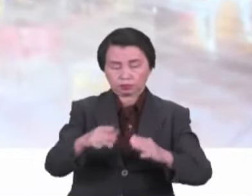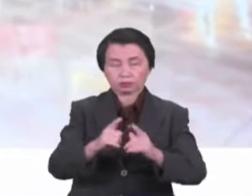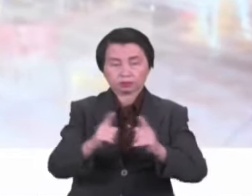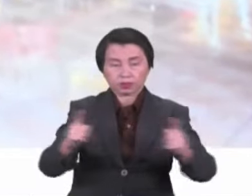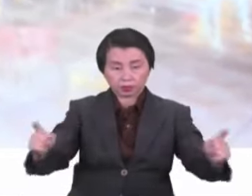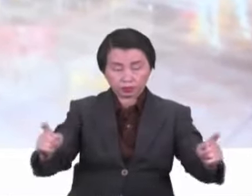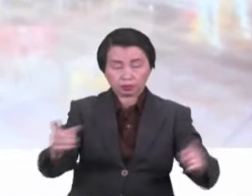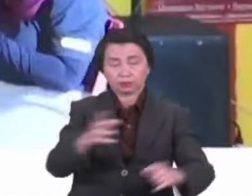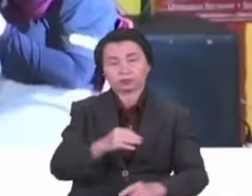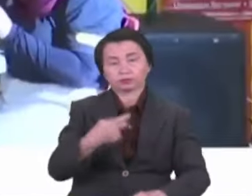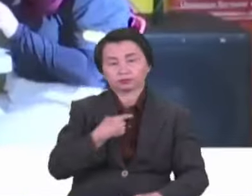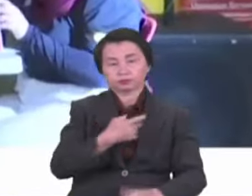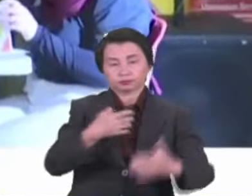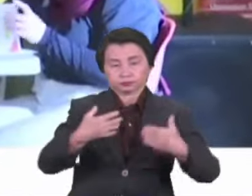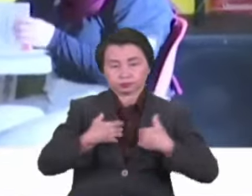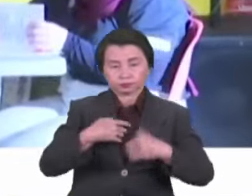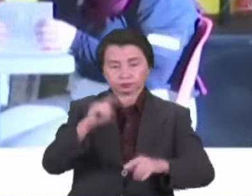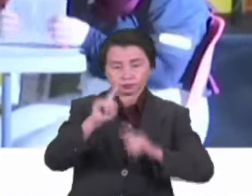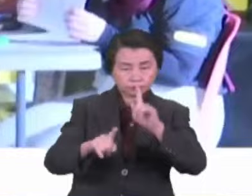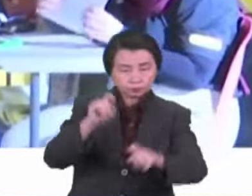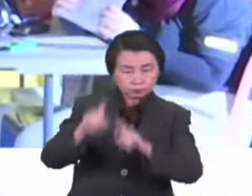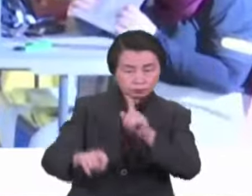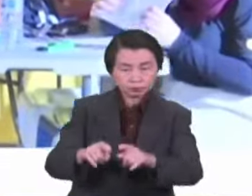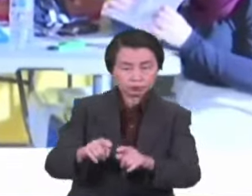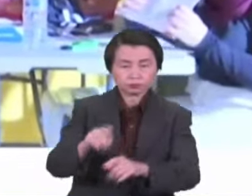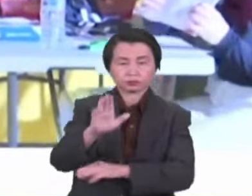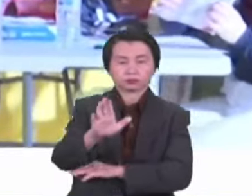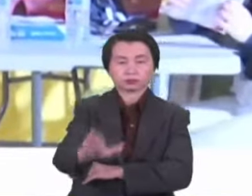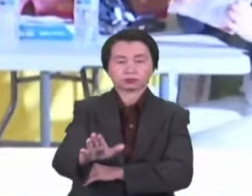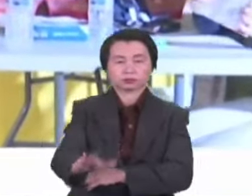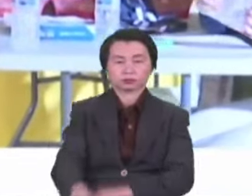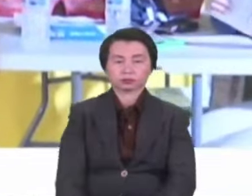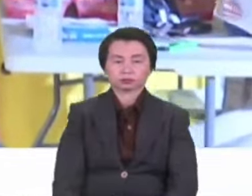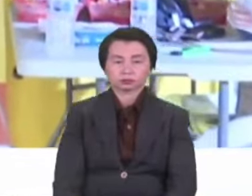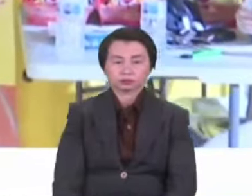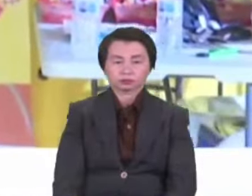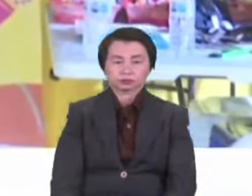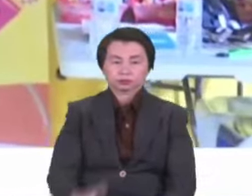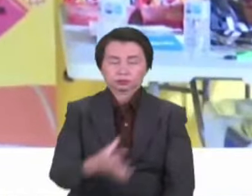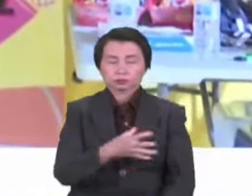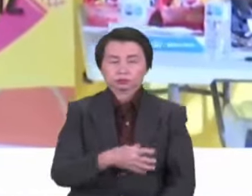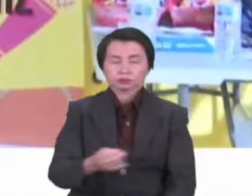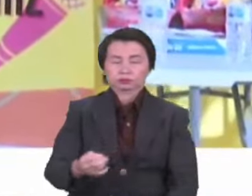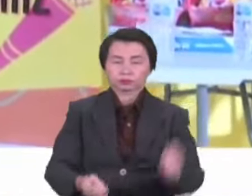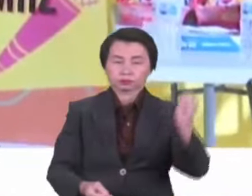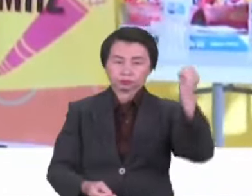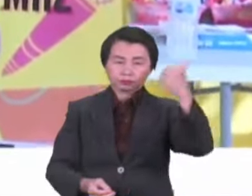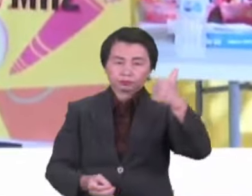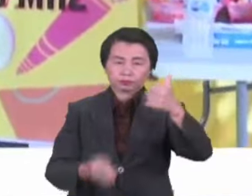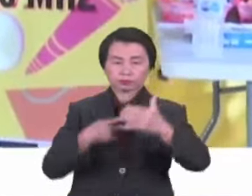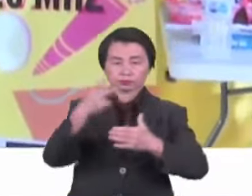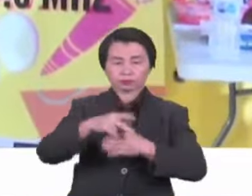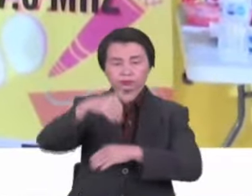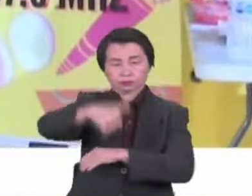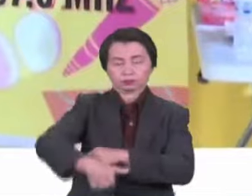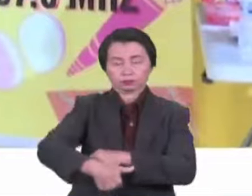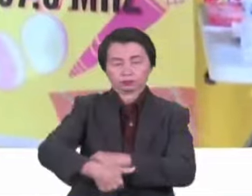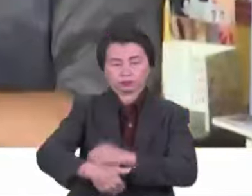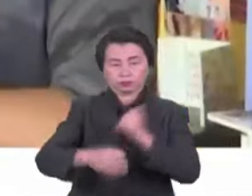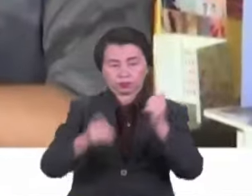juga kita mengadakan kuis juga pada sebelah petang. Dan acara kemuncak pula adalah pada sebelah malam